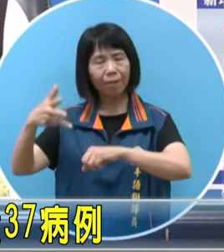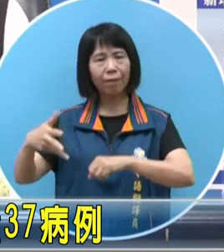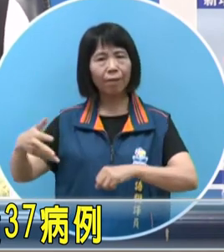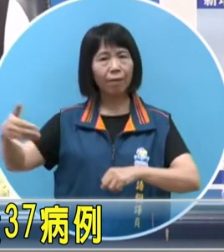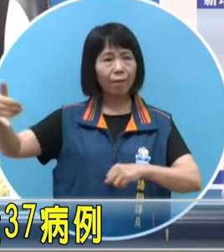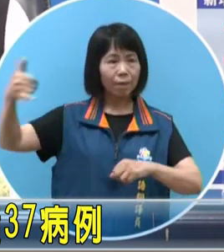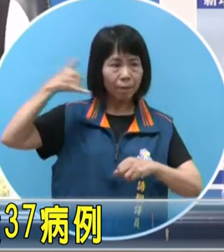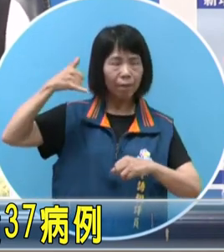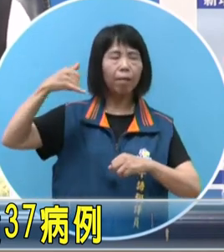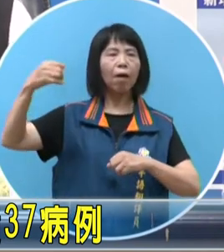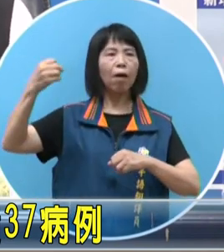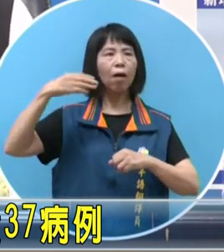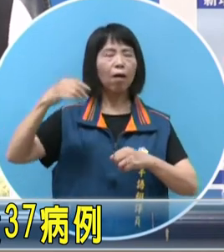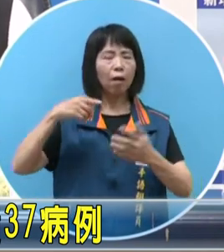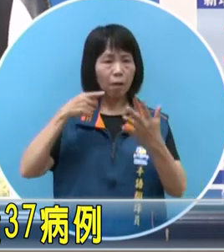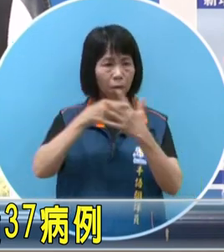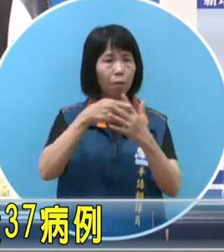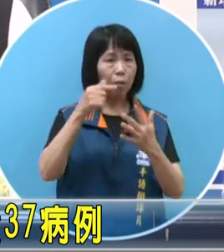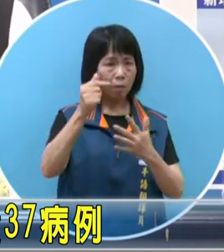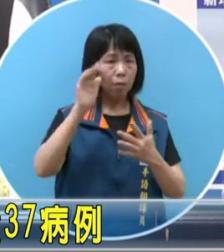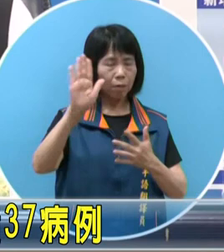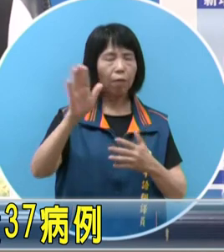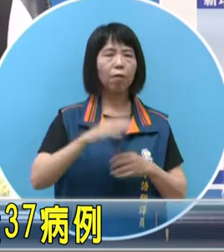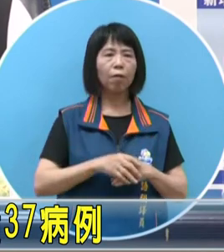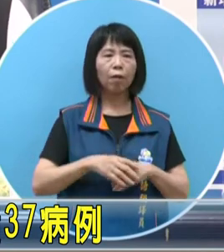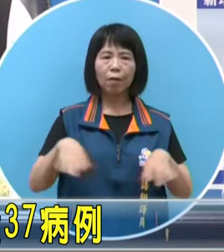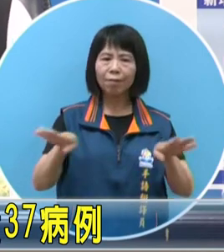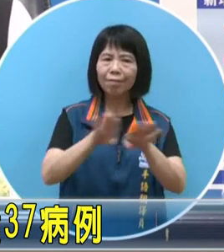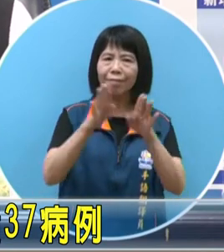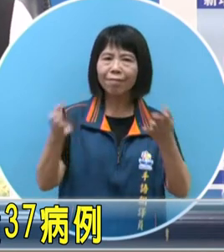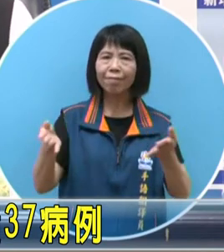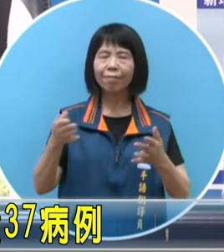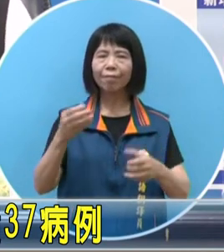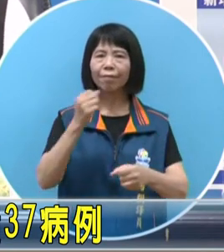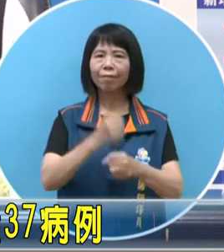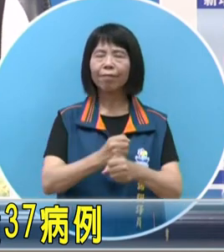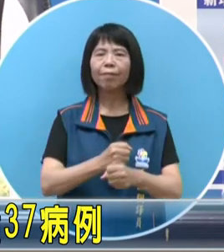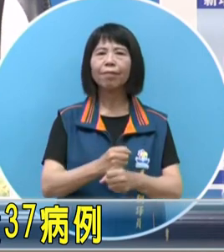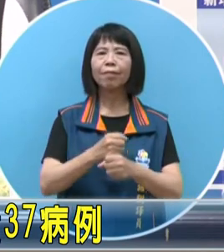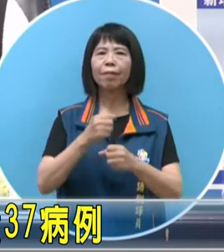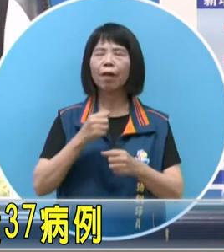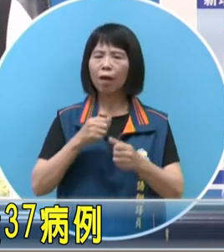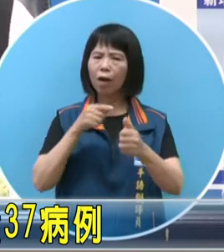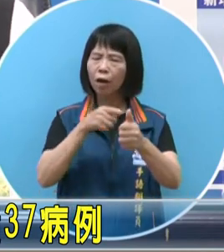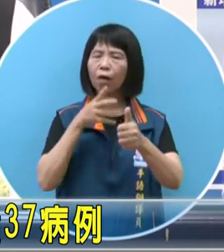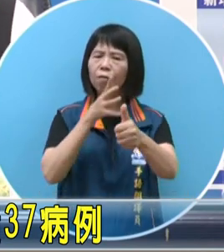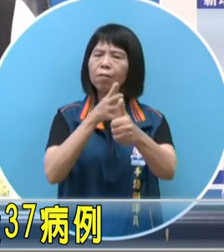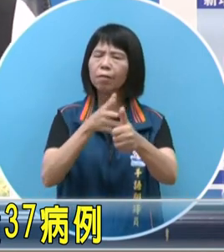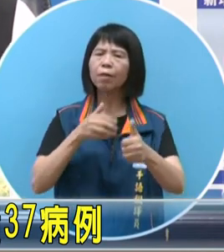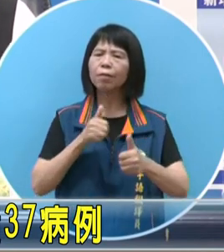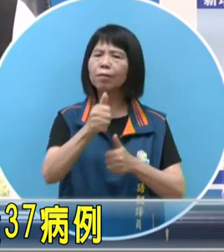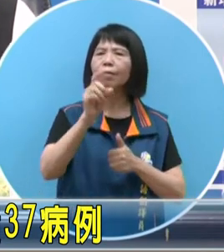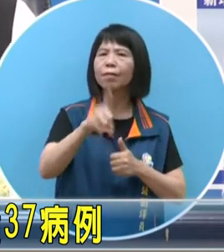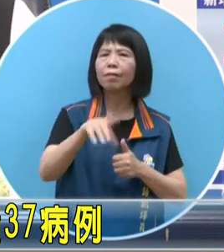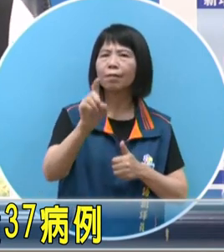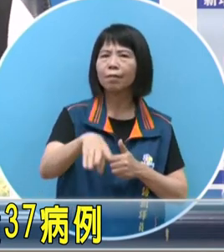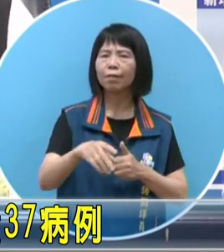到 CDC 的确诊案例，我们要开始做疫调，开始询